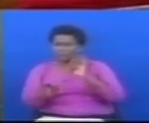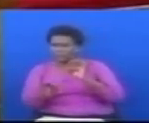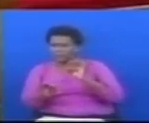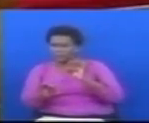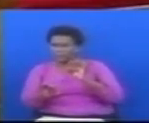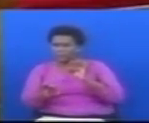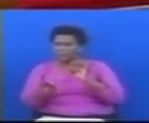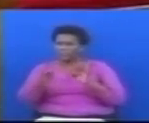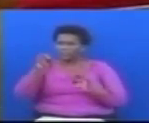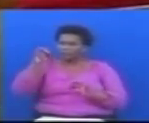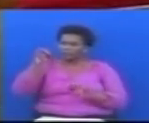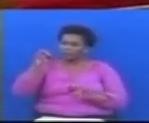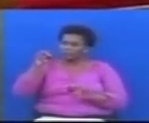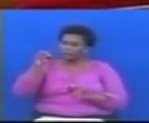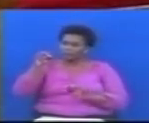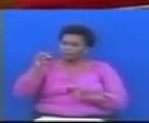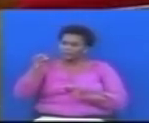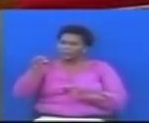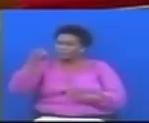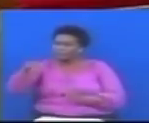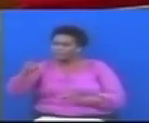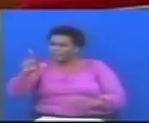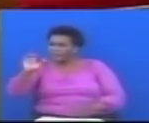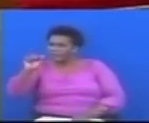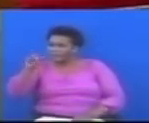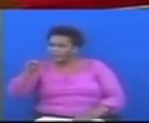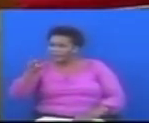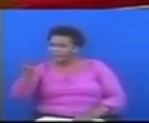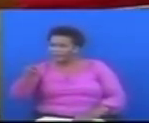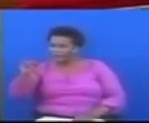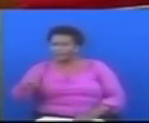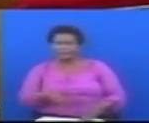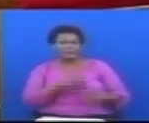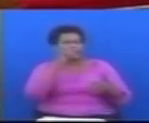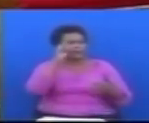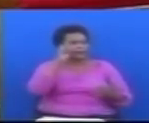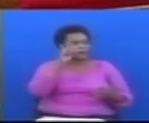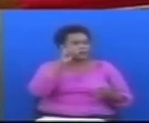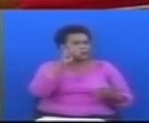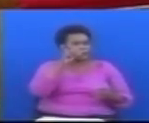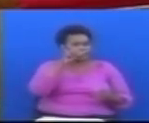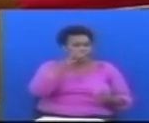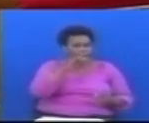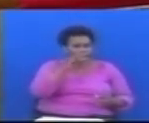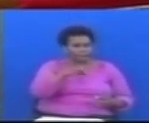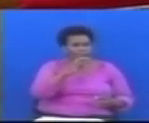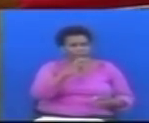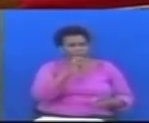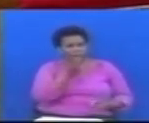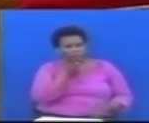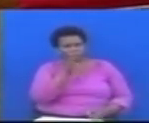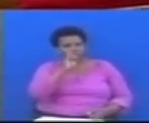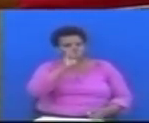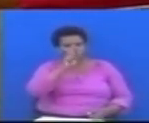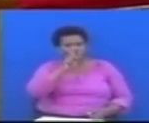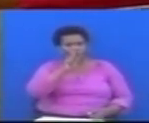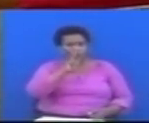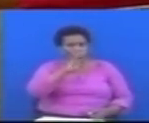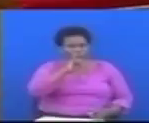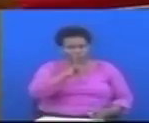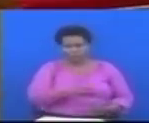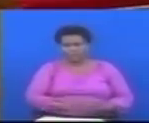ya Nyamwimbe kata ya Mlanzi, maeneo ya Mangwi kata ya Mchuki na maeneo mengine kama